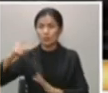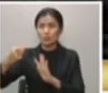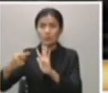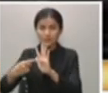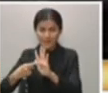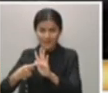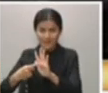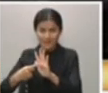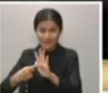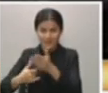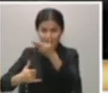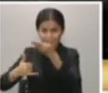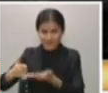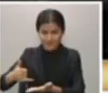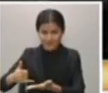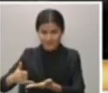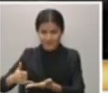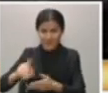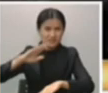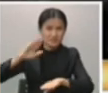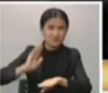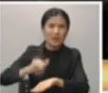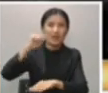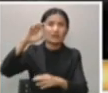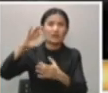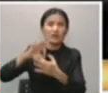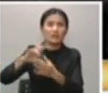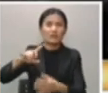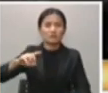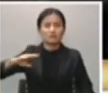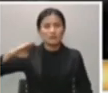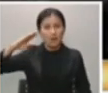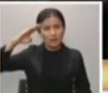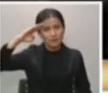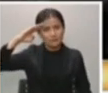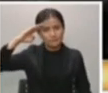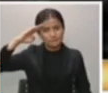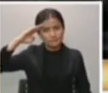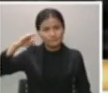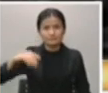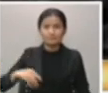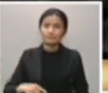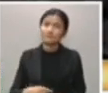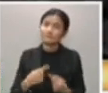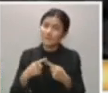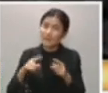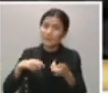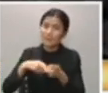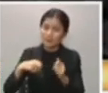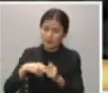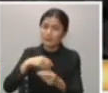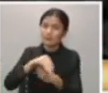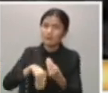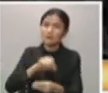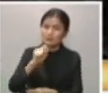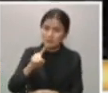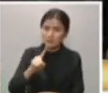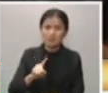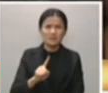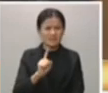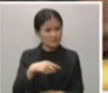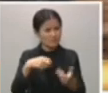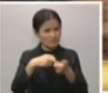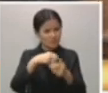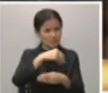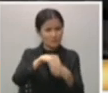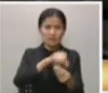ท่านกำลังนำทีมเพื่อต่อสู้กับสงครามเศรษฐกิจที่ต้องอาศัยองค์ความรู้และประสบการณ์ที่มี